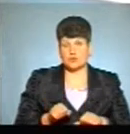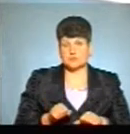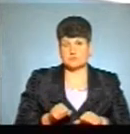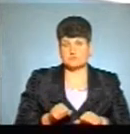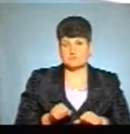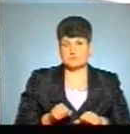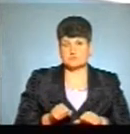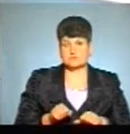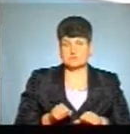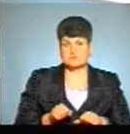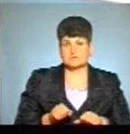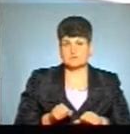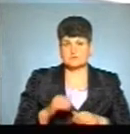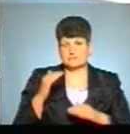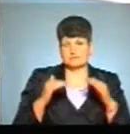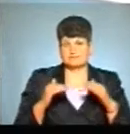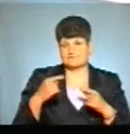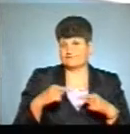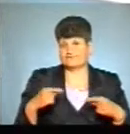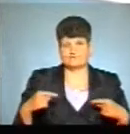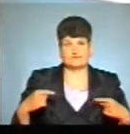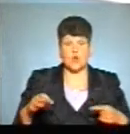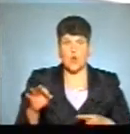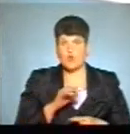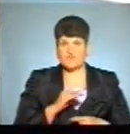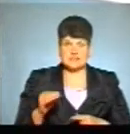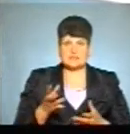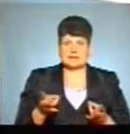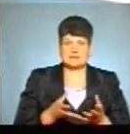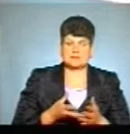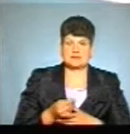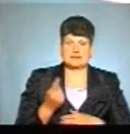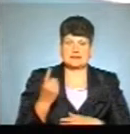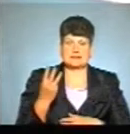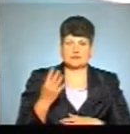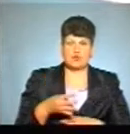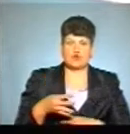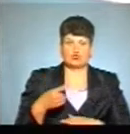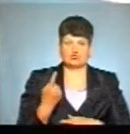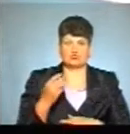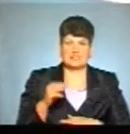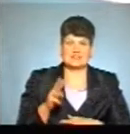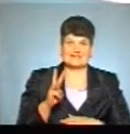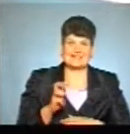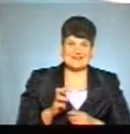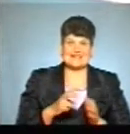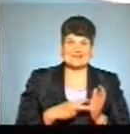тобто, градація дуже висока. Ну, офіційно треба заплатити 41 370 гривень грошової